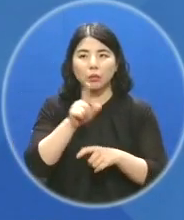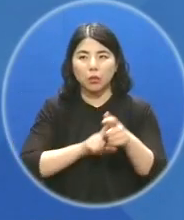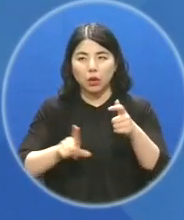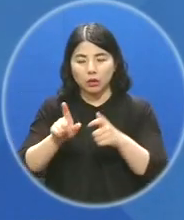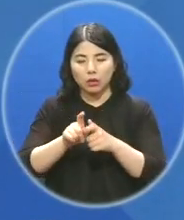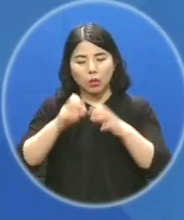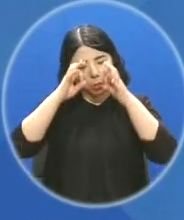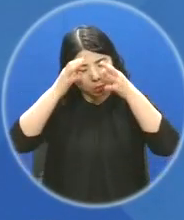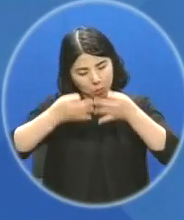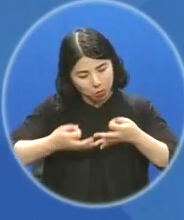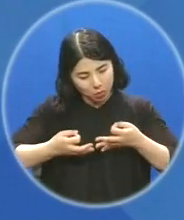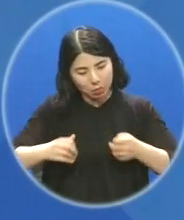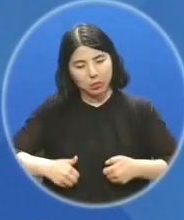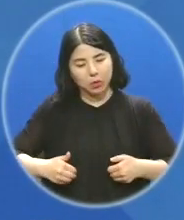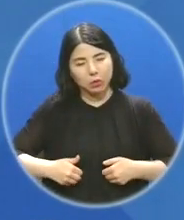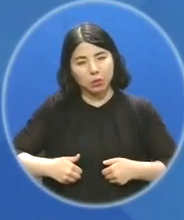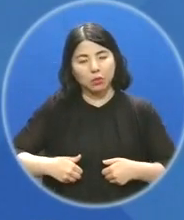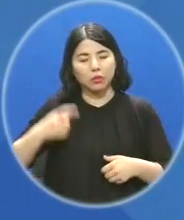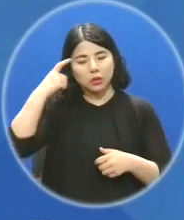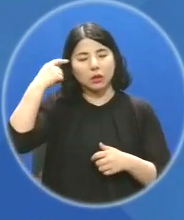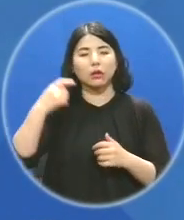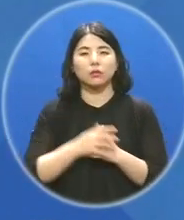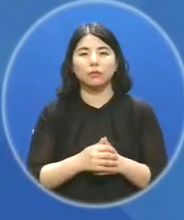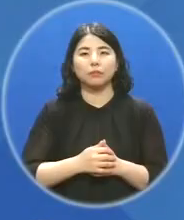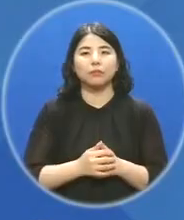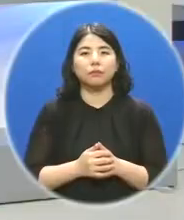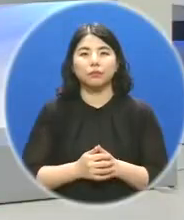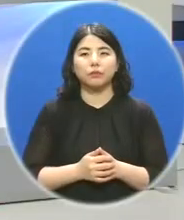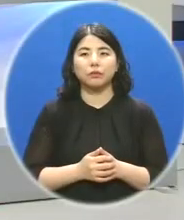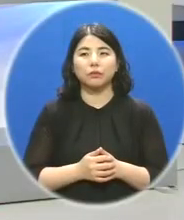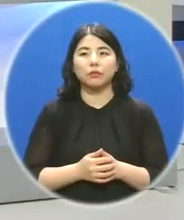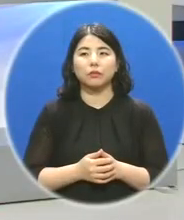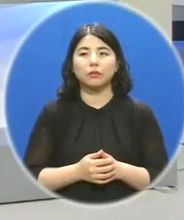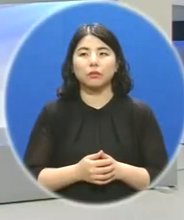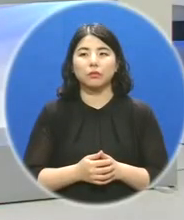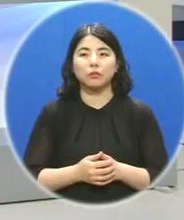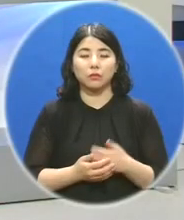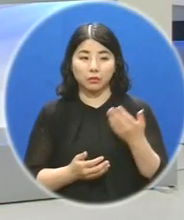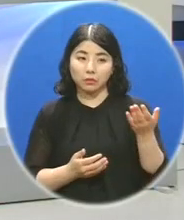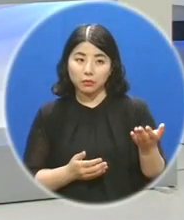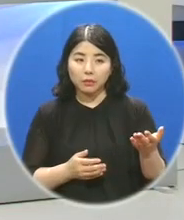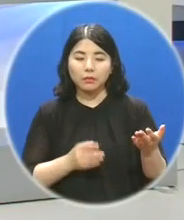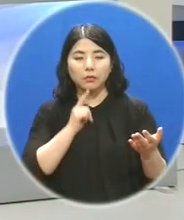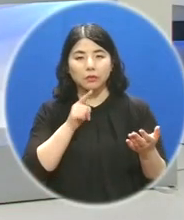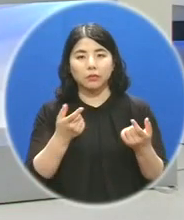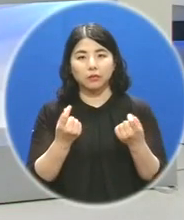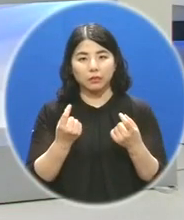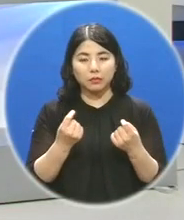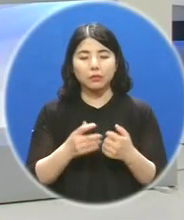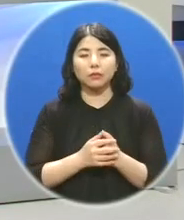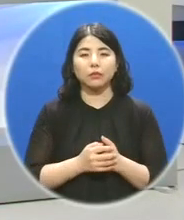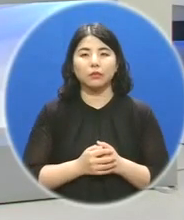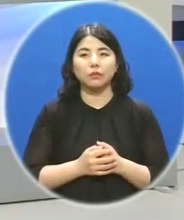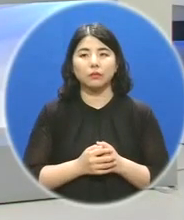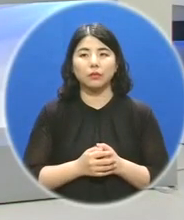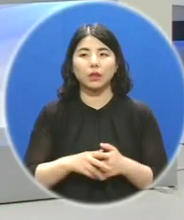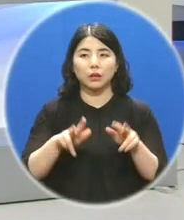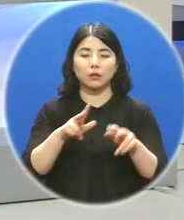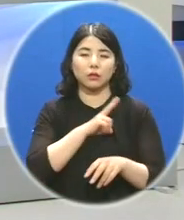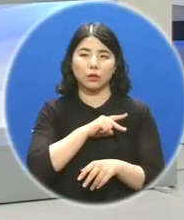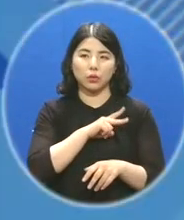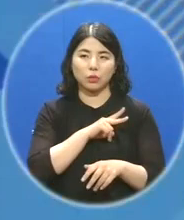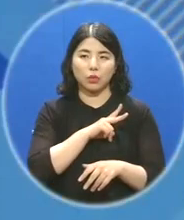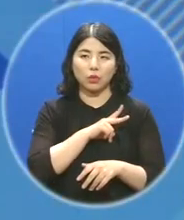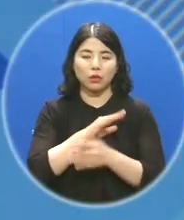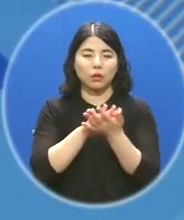복기를 할 시간이 아닌가 이런 생각을 좀 갖고 있습니다. 네. 자, 앞서서 이제 우리 이상식 의원께서 말씀하실 때 지금 의원들이